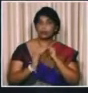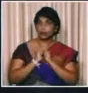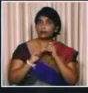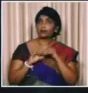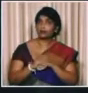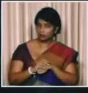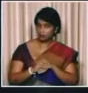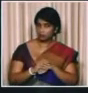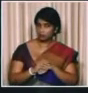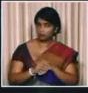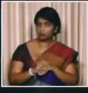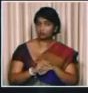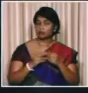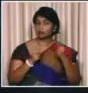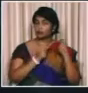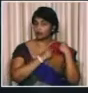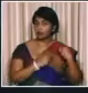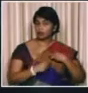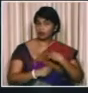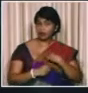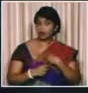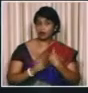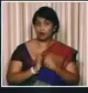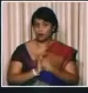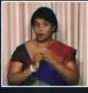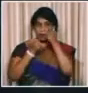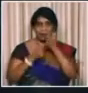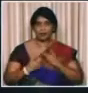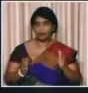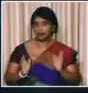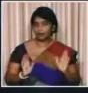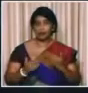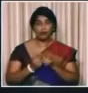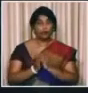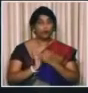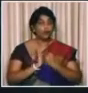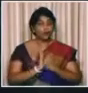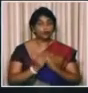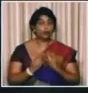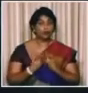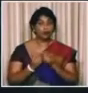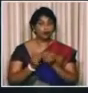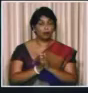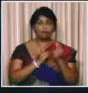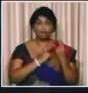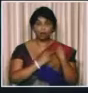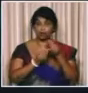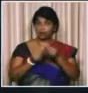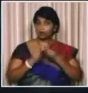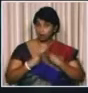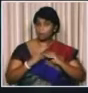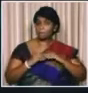රාජකාරී ඉන්නකොට පට පළඳවපු පදක්කම් වලින් නෙමෙයි තමන්ගේ ගරුත්වය මැනින්නේ තමන්ගේ ගරුත්වය මැනින්නේ තමන්ට වගකීමක් දුන්නට